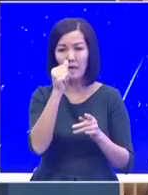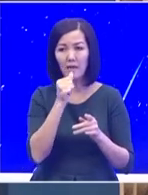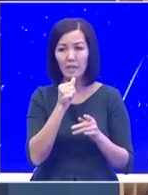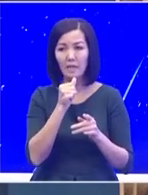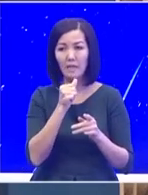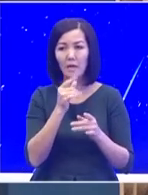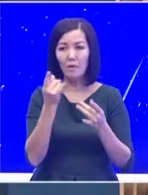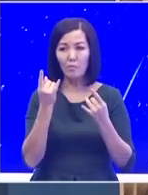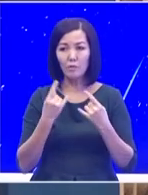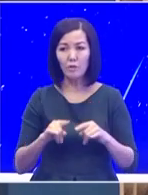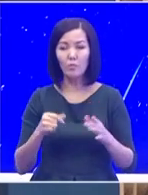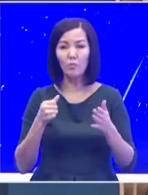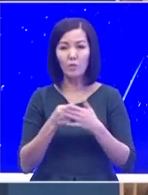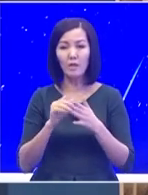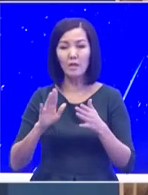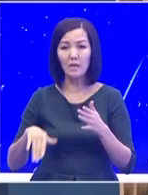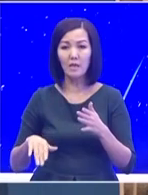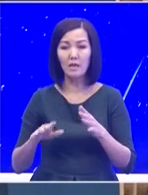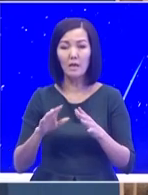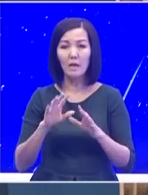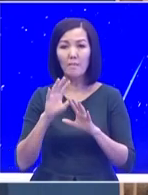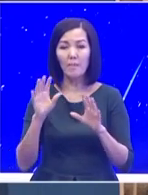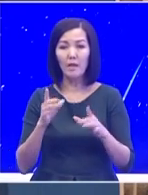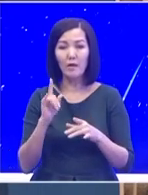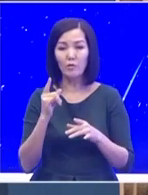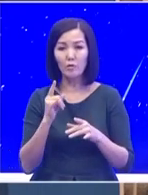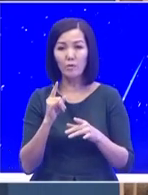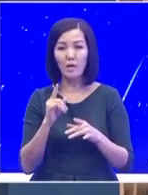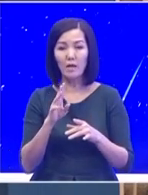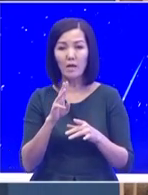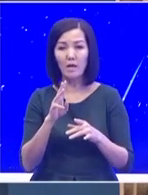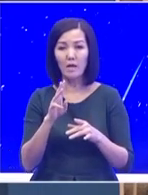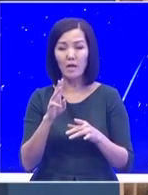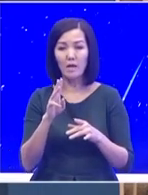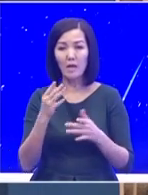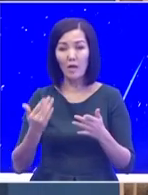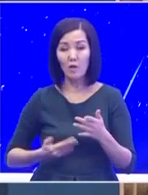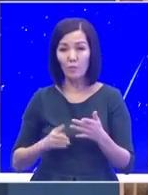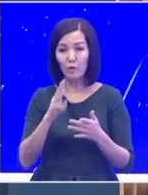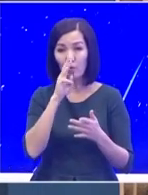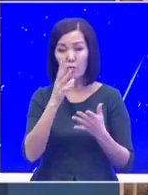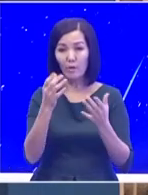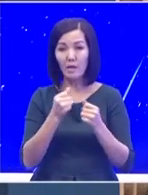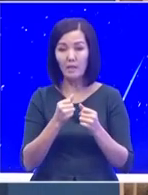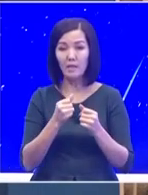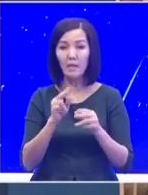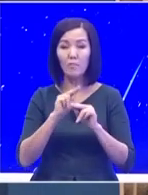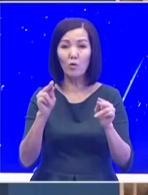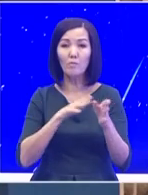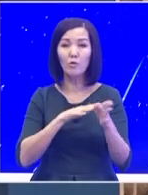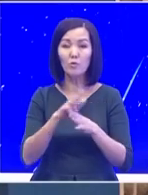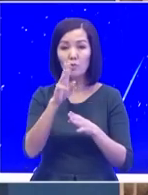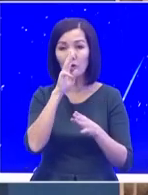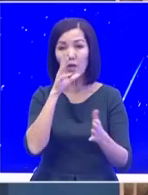жаңа босану кезеңіне дейін, ары қарай уже бала күтіміне байланысты ол әлеуметтік жаңа неден өзде мұғалімге толық еңбек ақы төлену керек